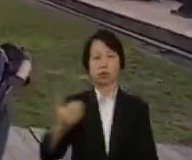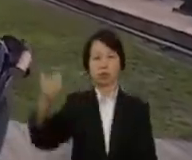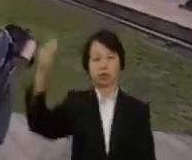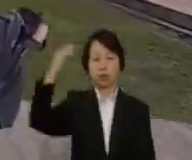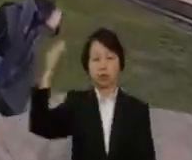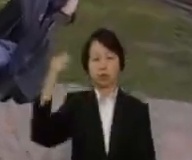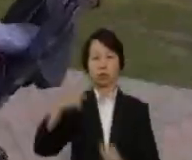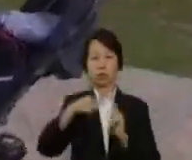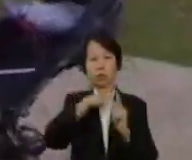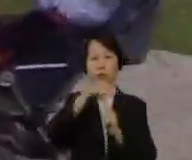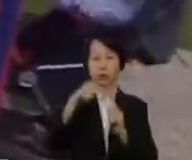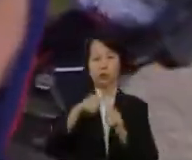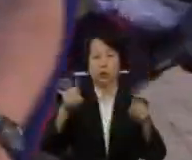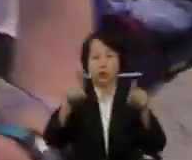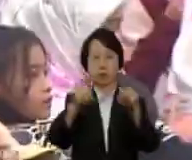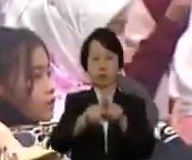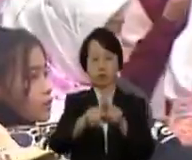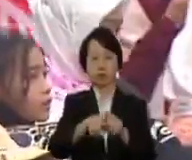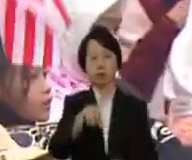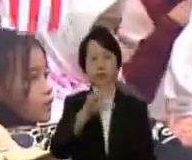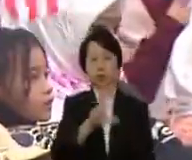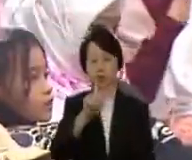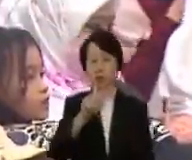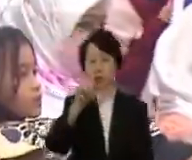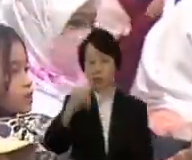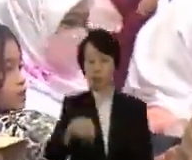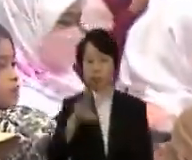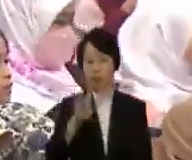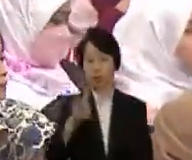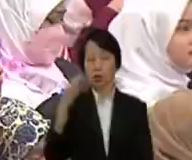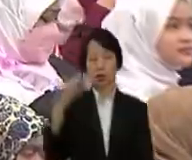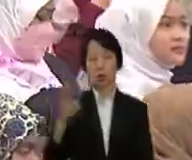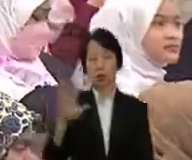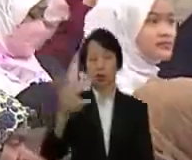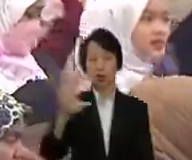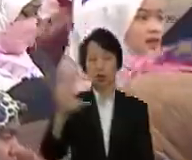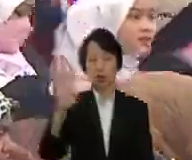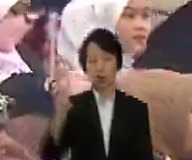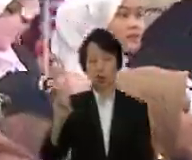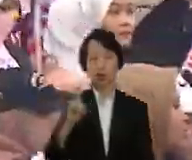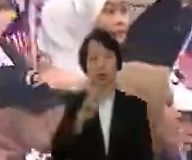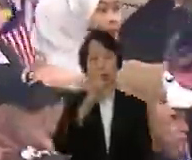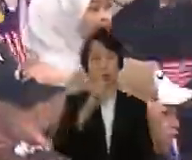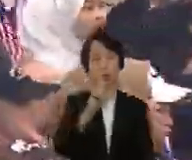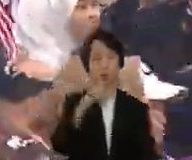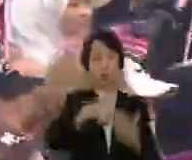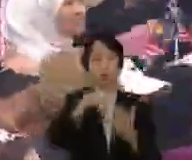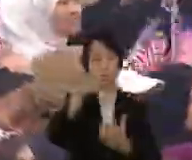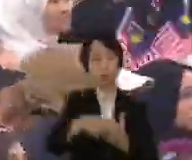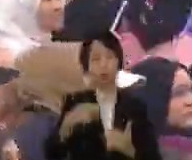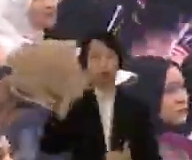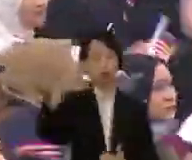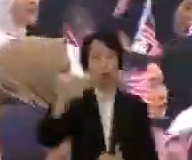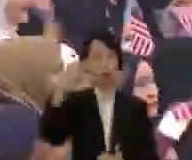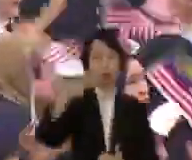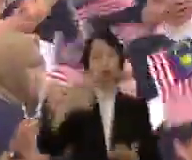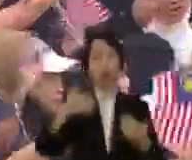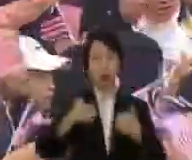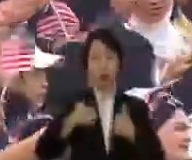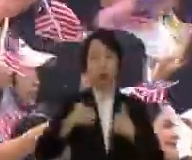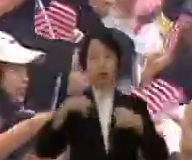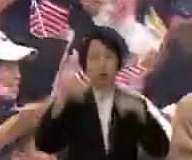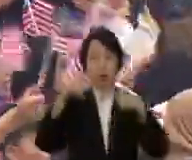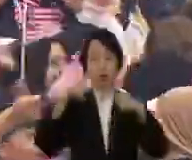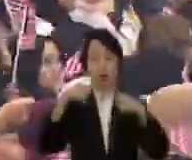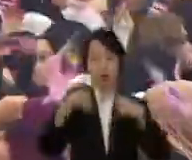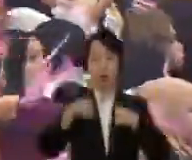pada tarikh yang sama, 31 Ogos 1957, satu acara bersejarah telah pun